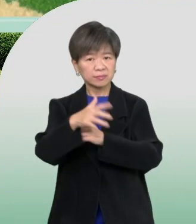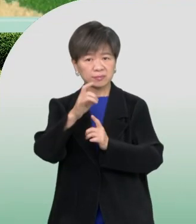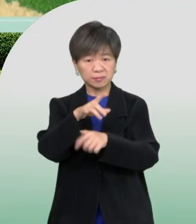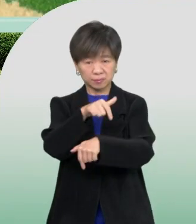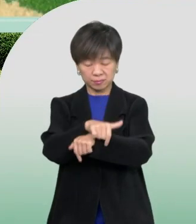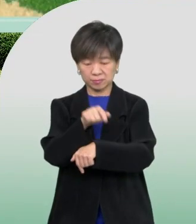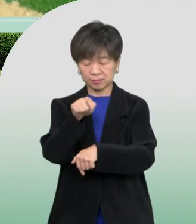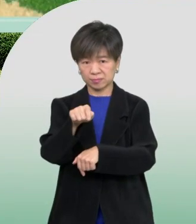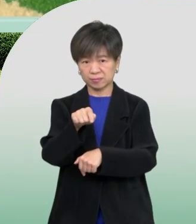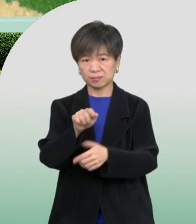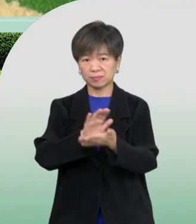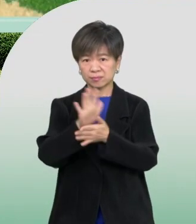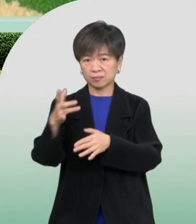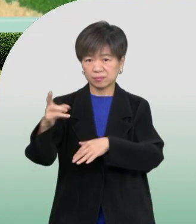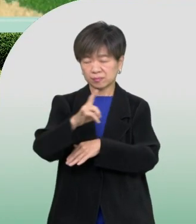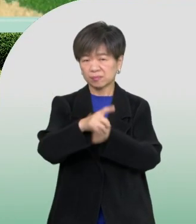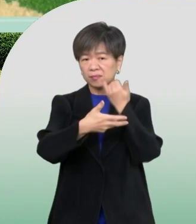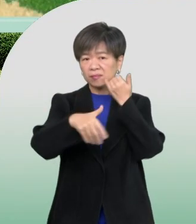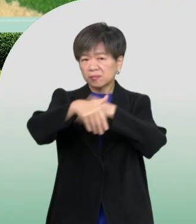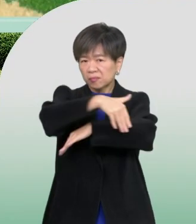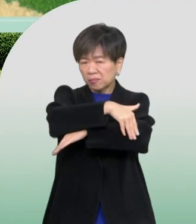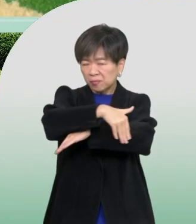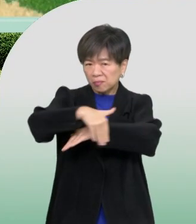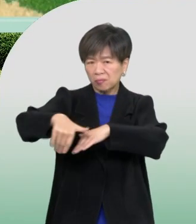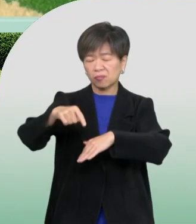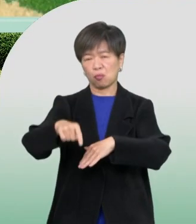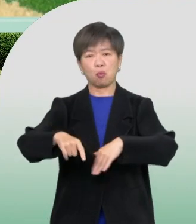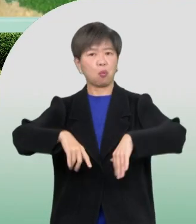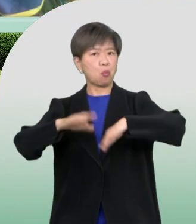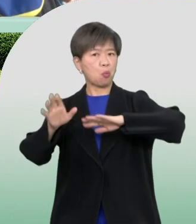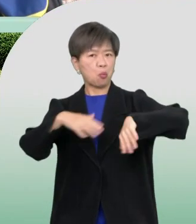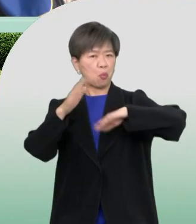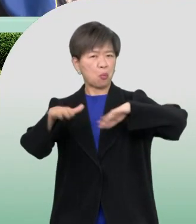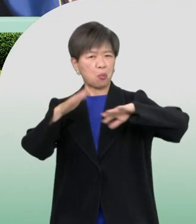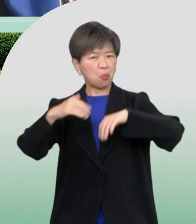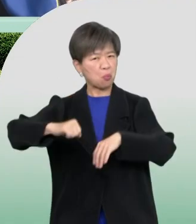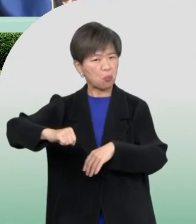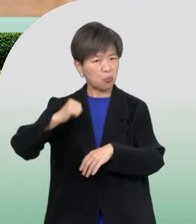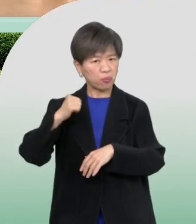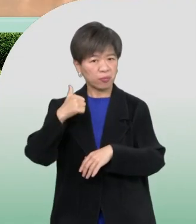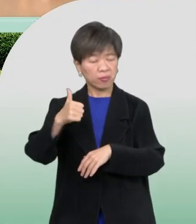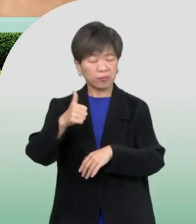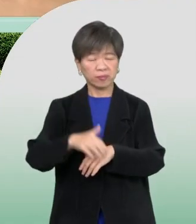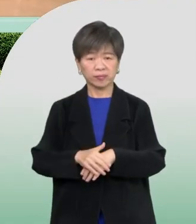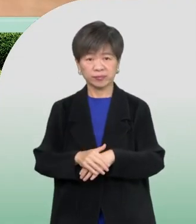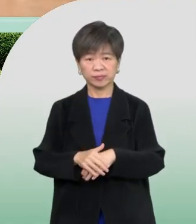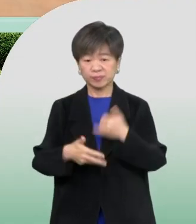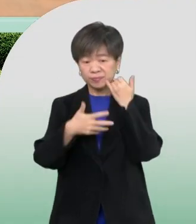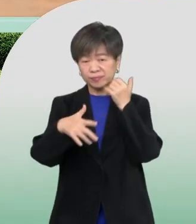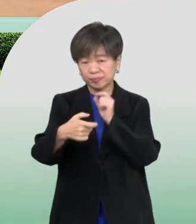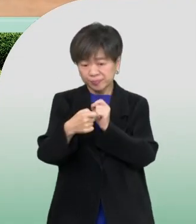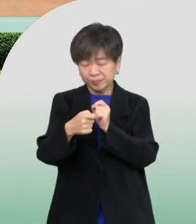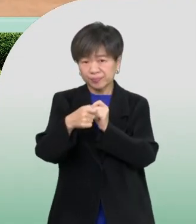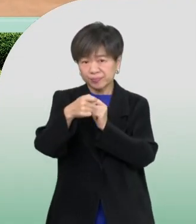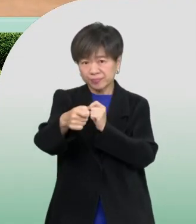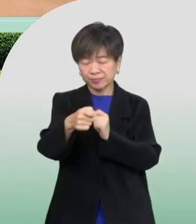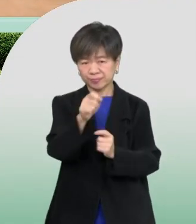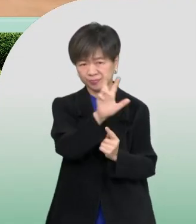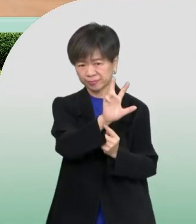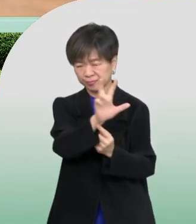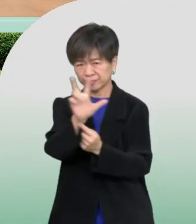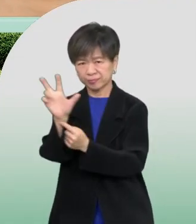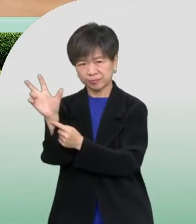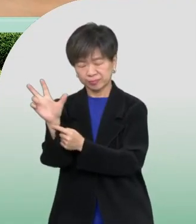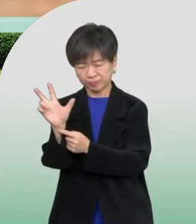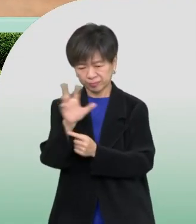苗栗县中南镇和个后龙镇个回旋地片，因为系东河个风冲，离岸老群间个风力发